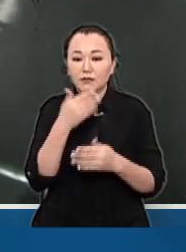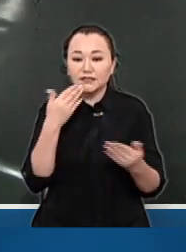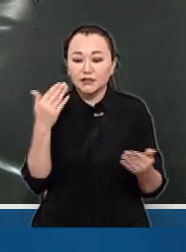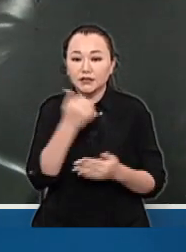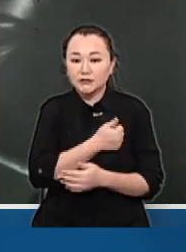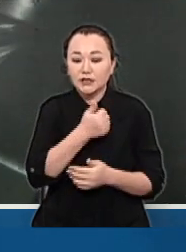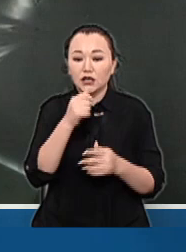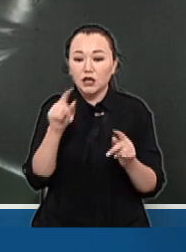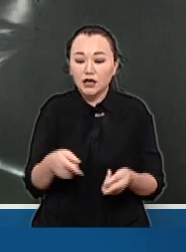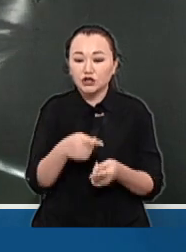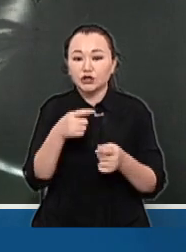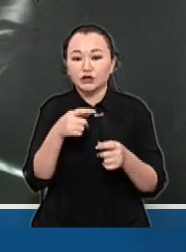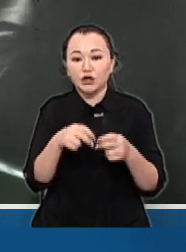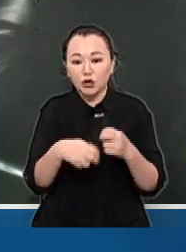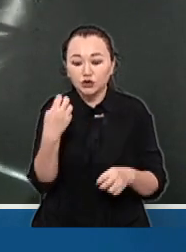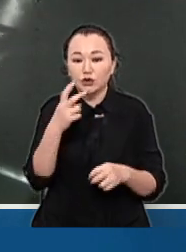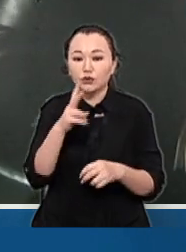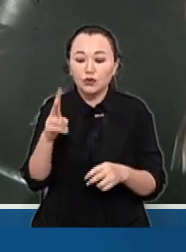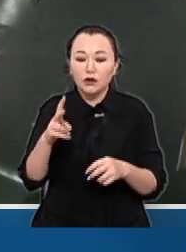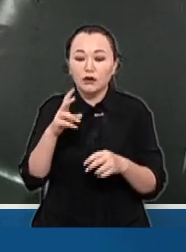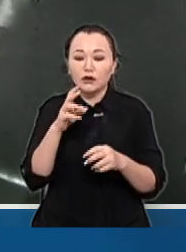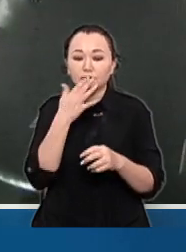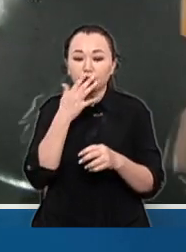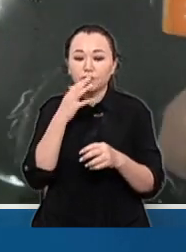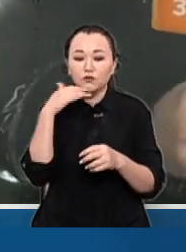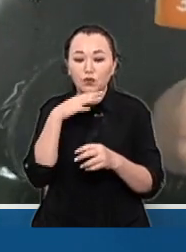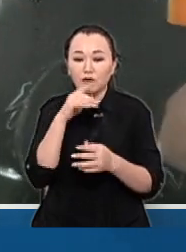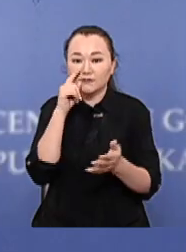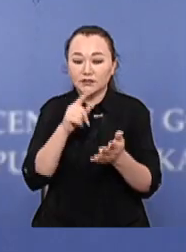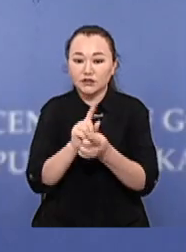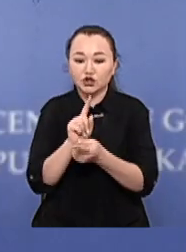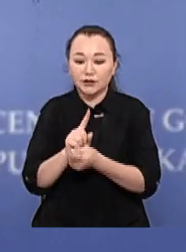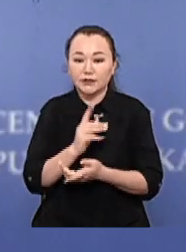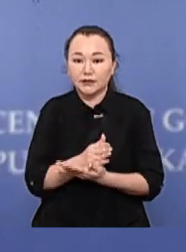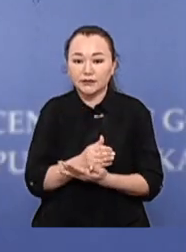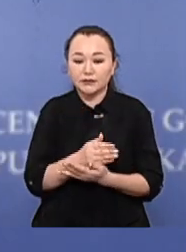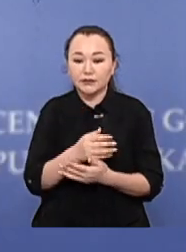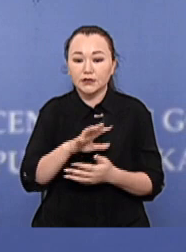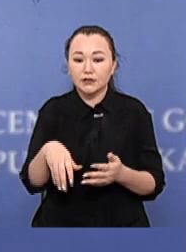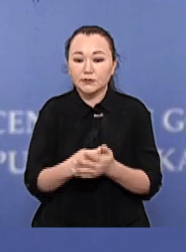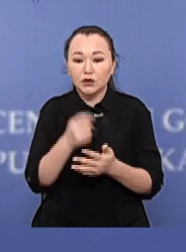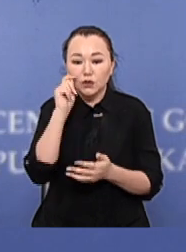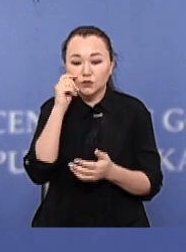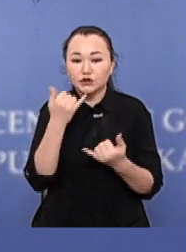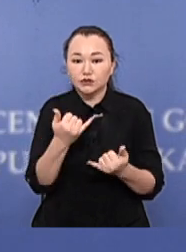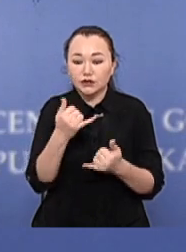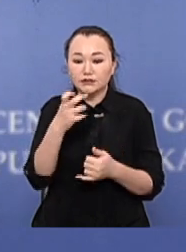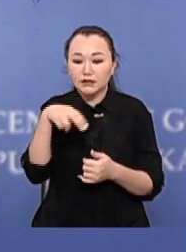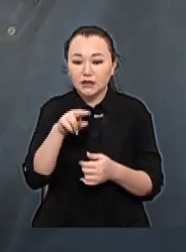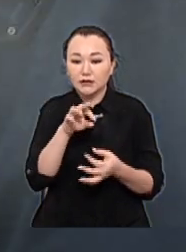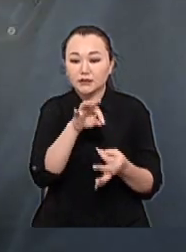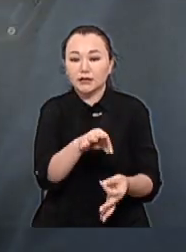аптада шектеуді бұзып, шектен шыққандар шекарада көптеп кездесуде. Әлде жуа қазір қоймаларда